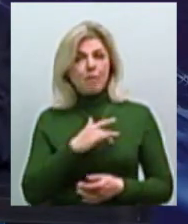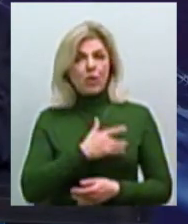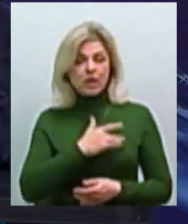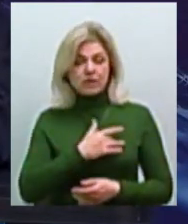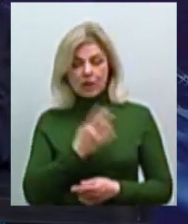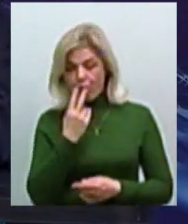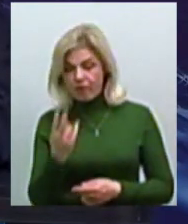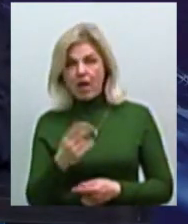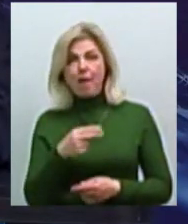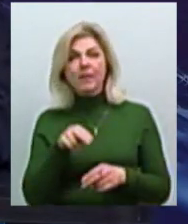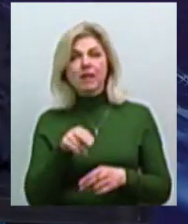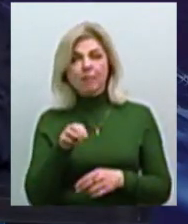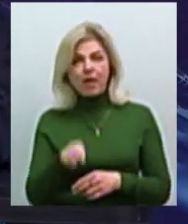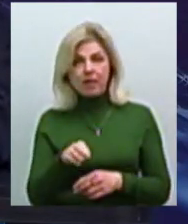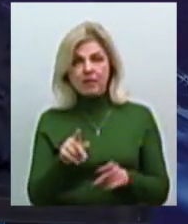предмет, необхідно